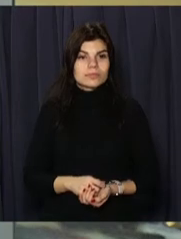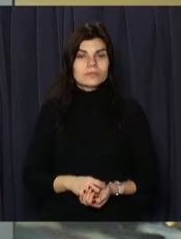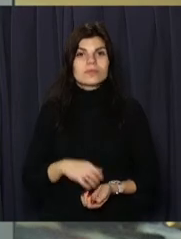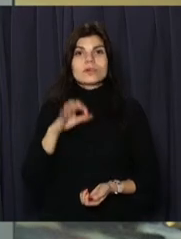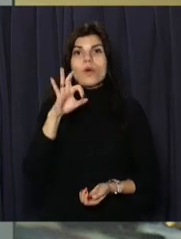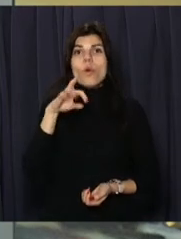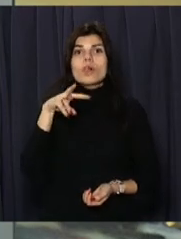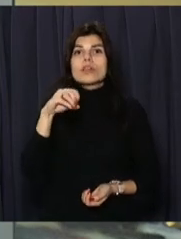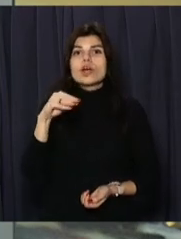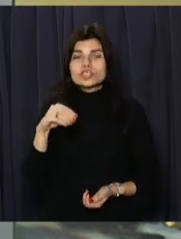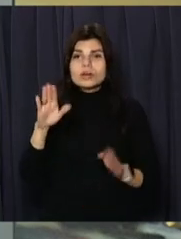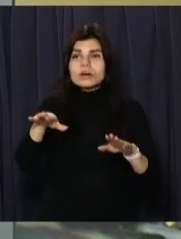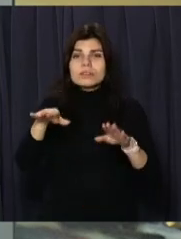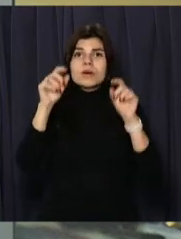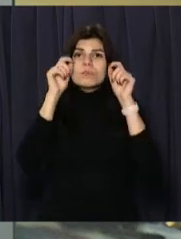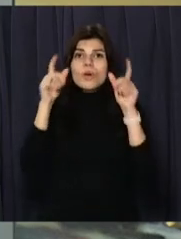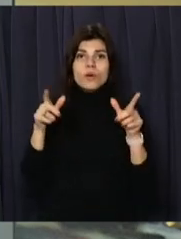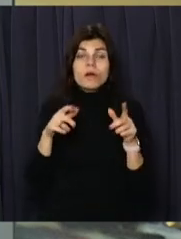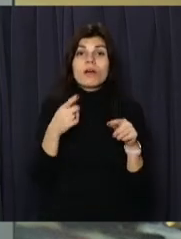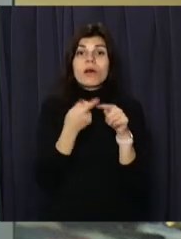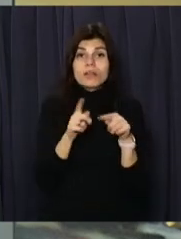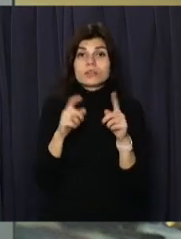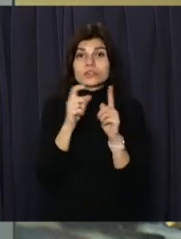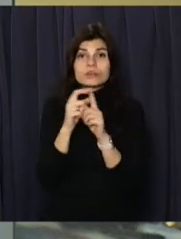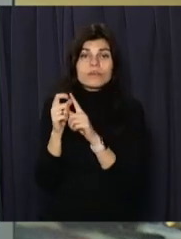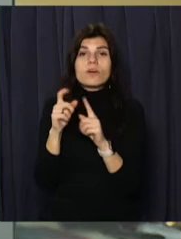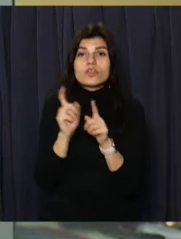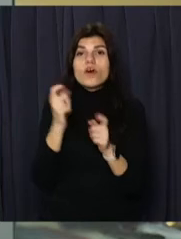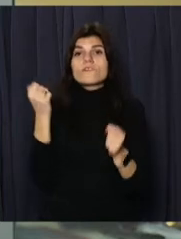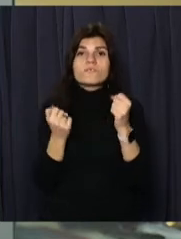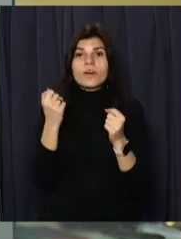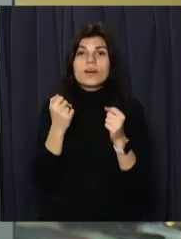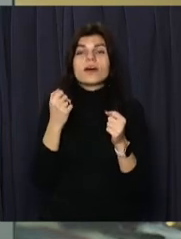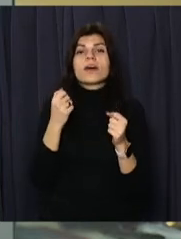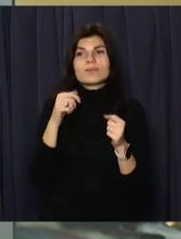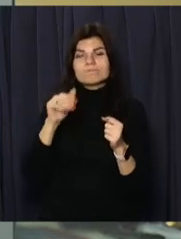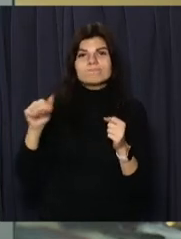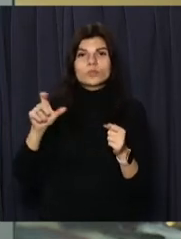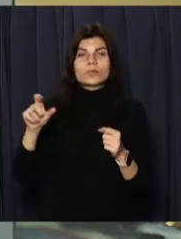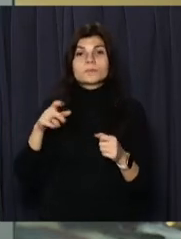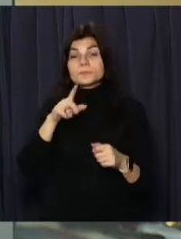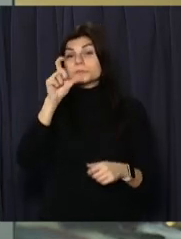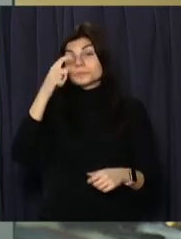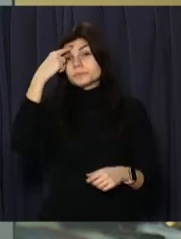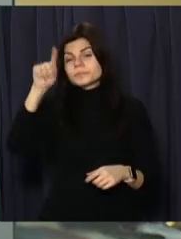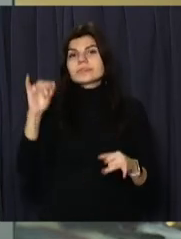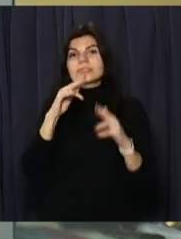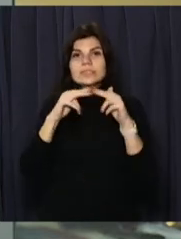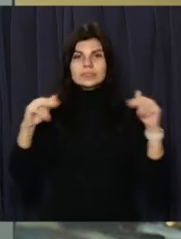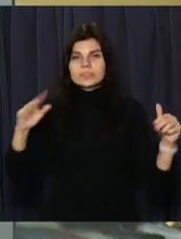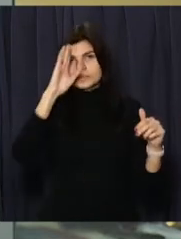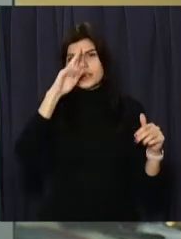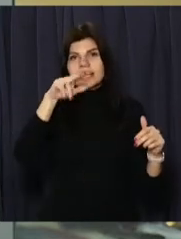Олеже, прокидайтесь. Саме ця фраза має рятувати українських водіїв від сну за кермом. Юний розробник із Дніпра Давид